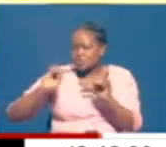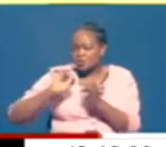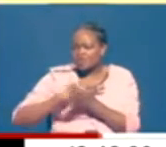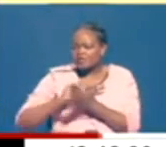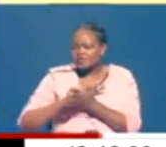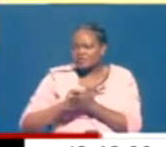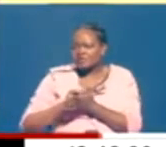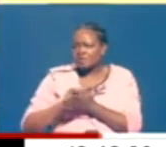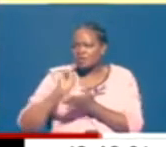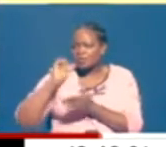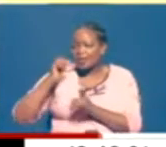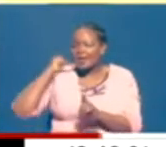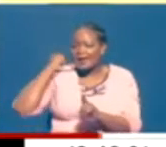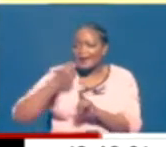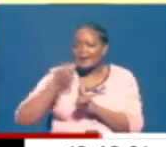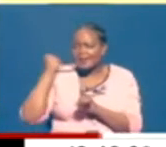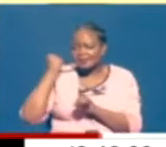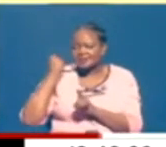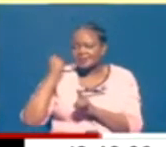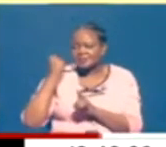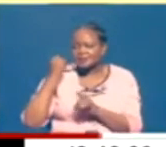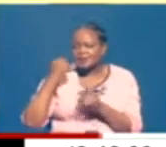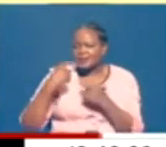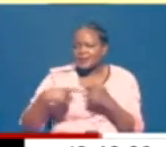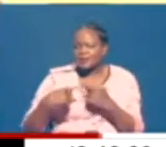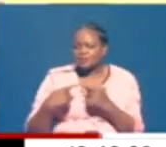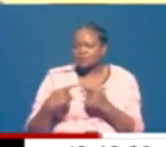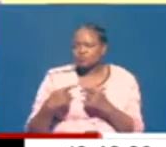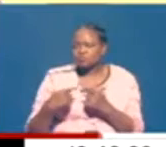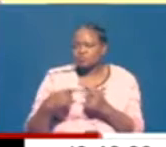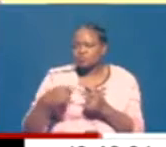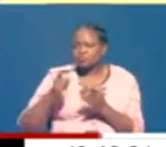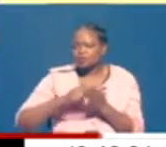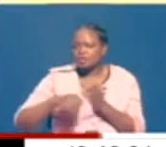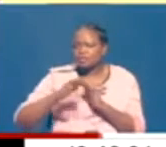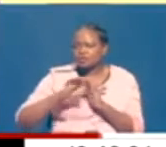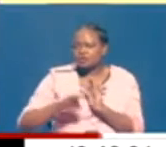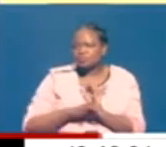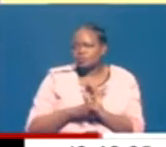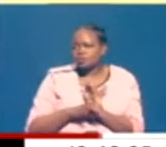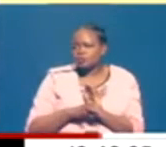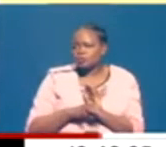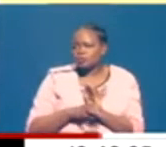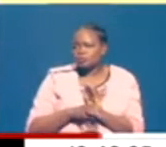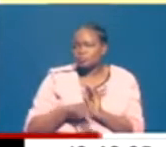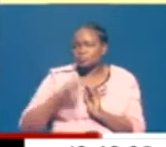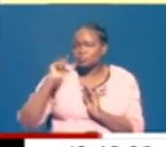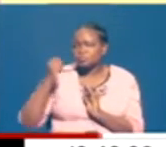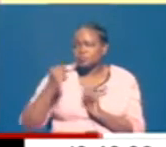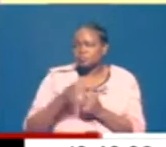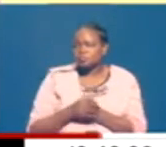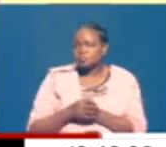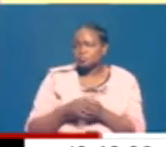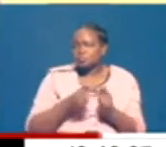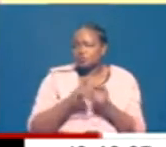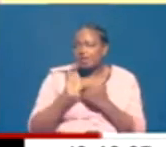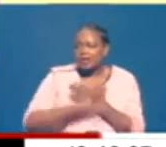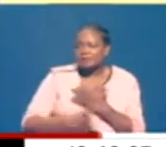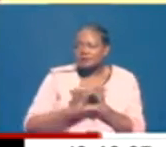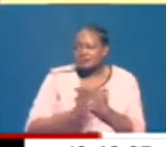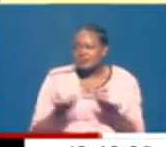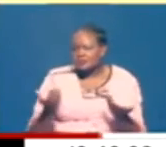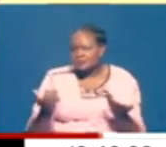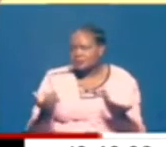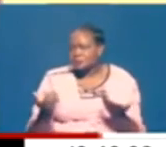ita impact process ya kuandika katiba in Kenya kama as a country. Mm-hmm. In Kenya as a